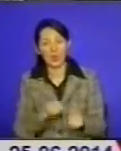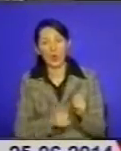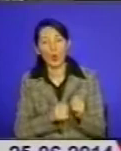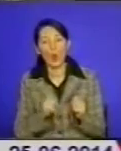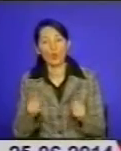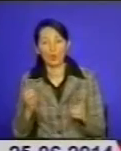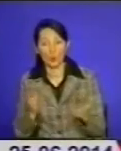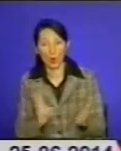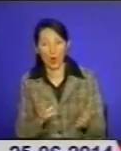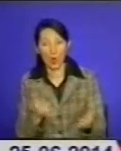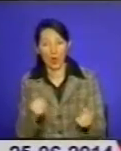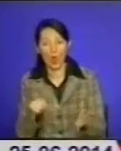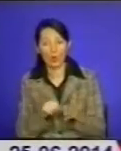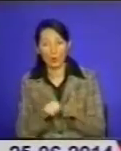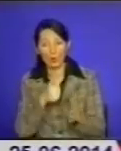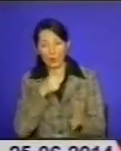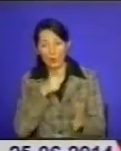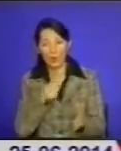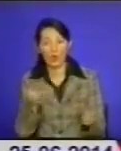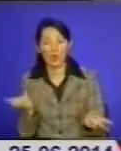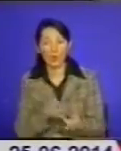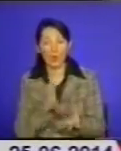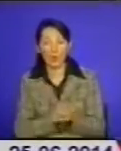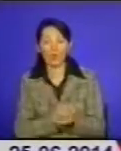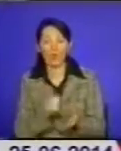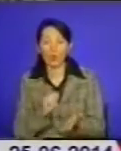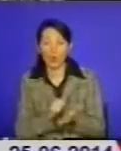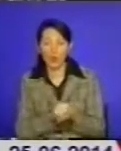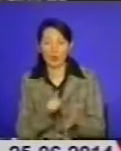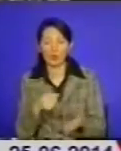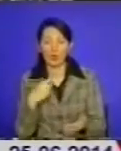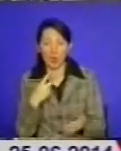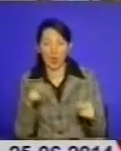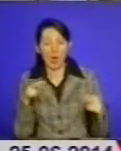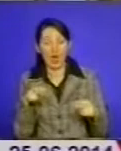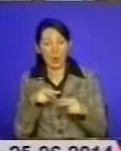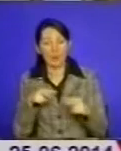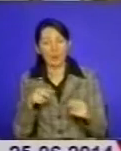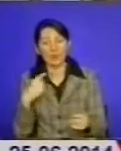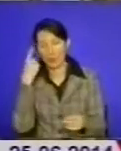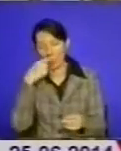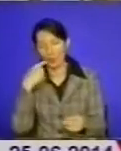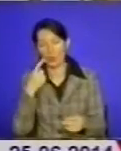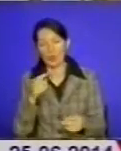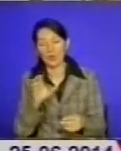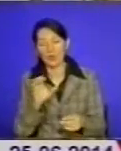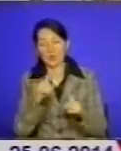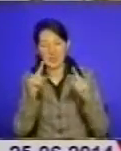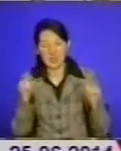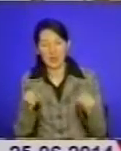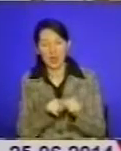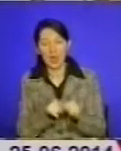при собі документ, що засвідчує особу, запрошення та сертифікат зовнішнього незалежнього оцінювання. Майже усі запаслися кількома